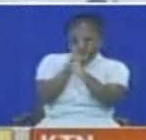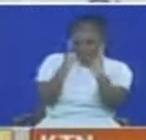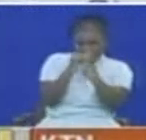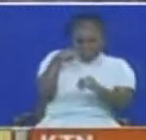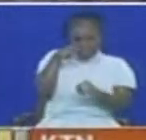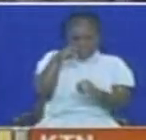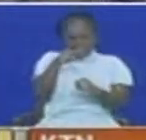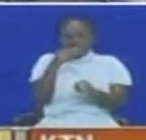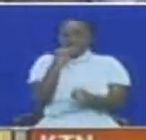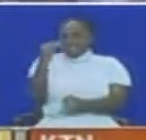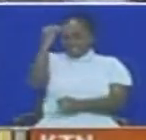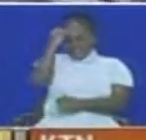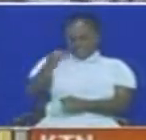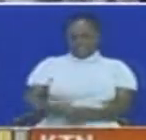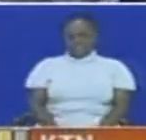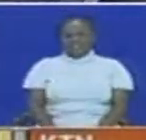watu macho,